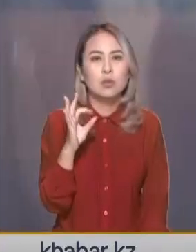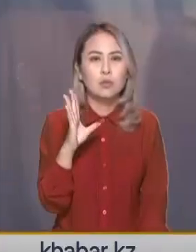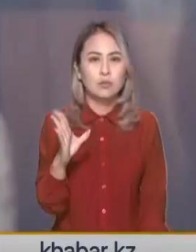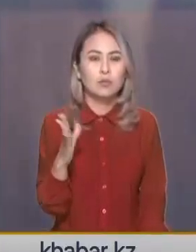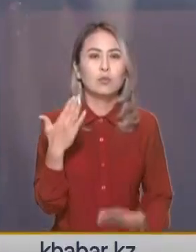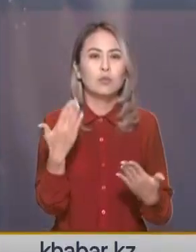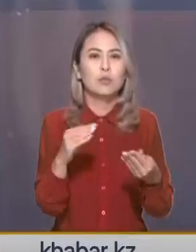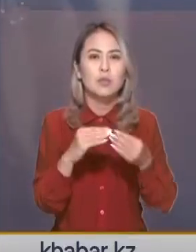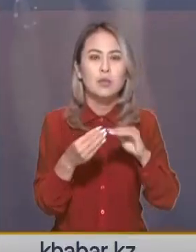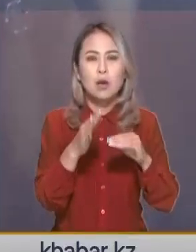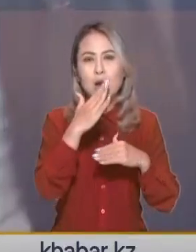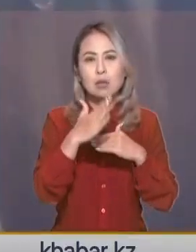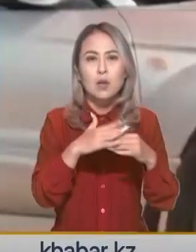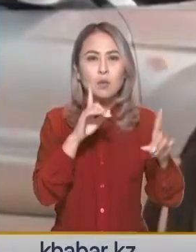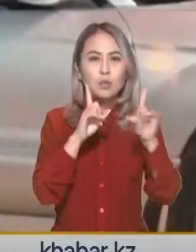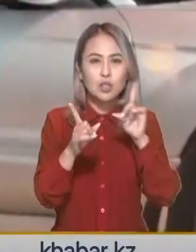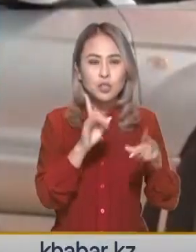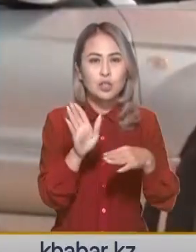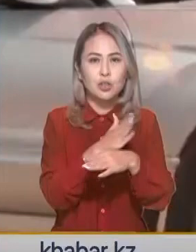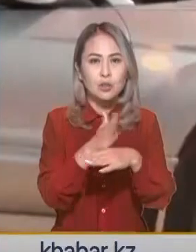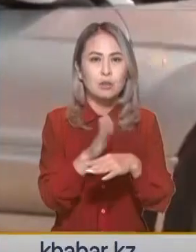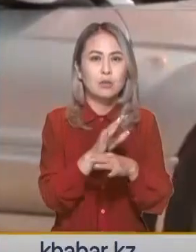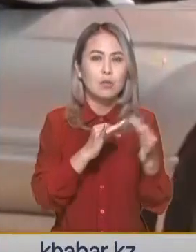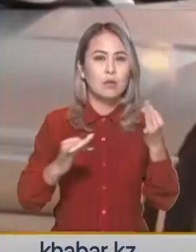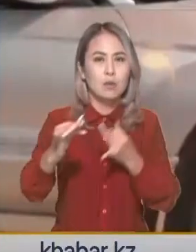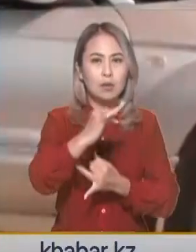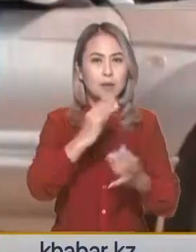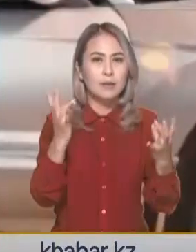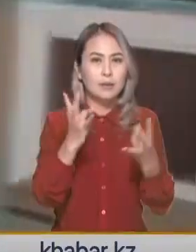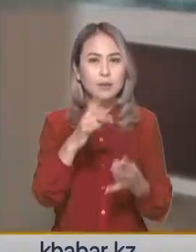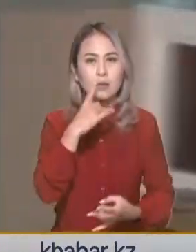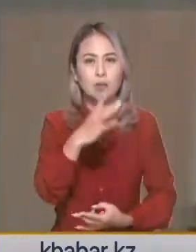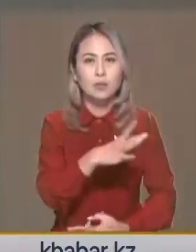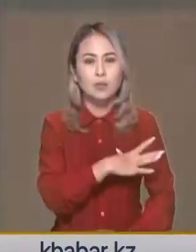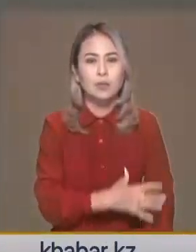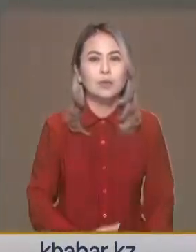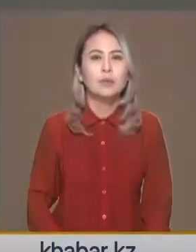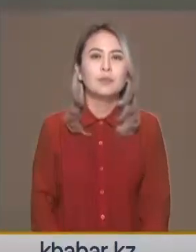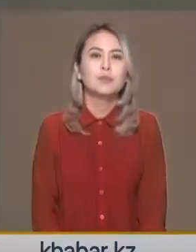Ерлан Қошанов бұл мәселе алдағы отырыста жеке талқылауға лайық екенін айтты.